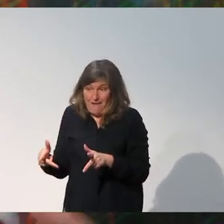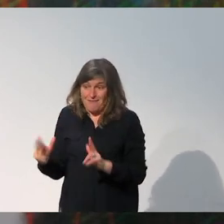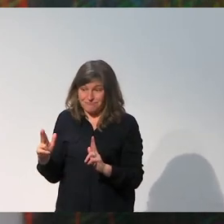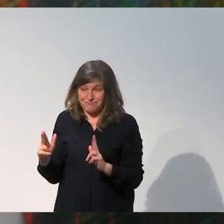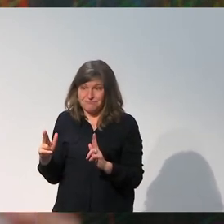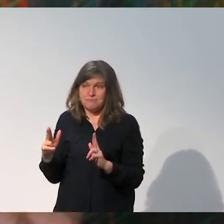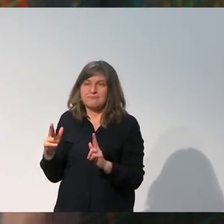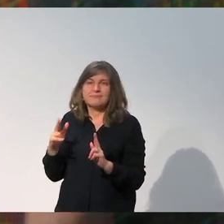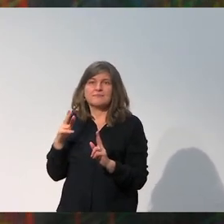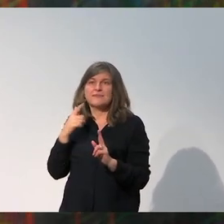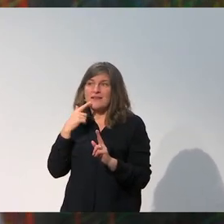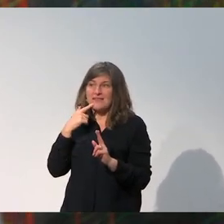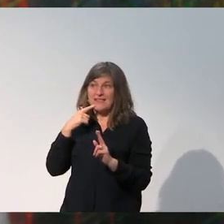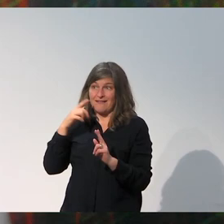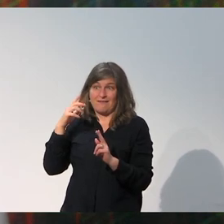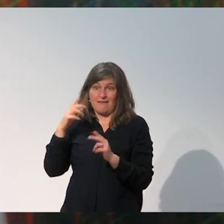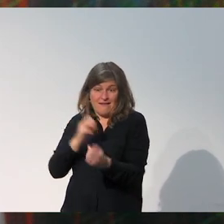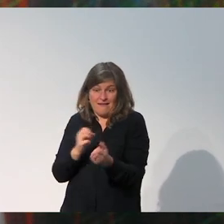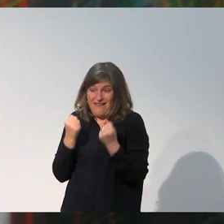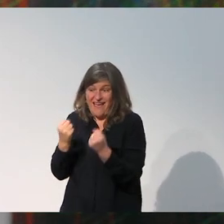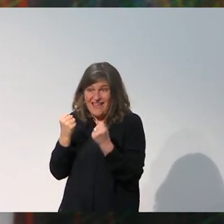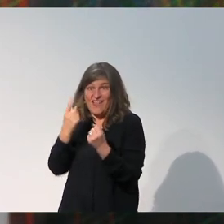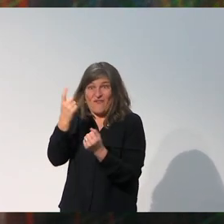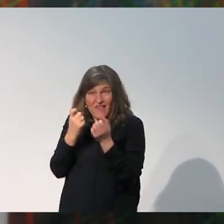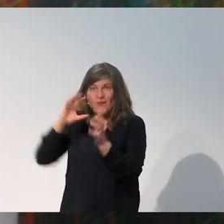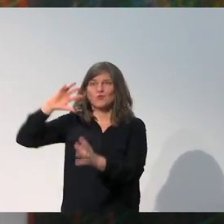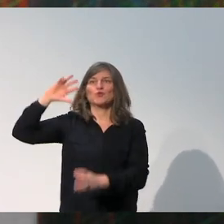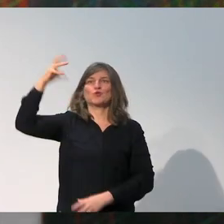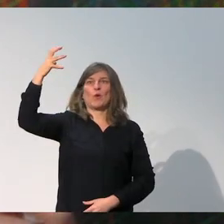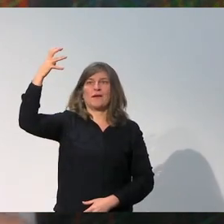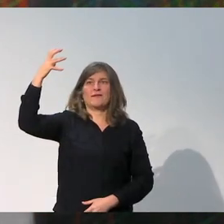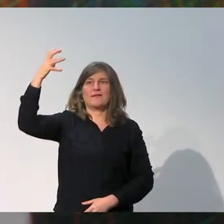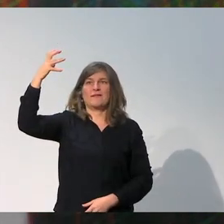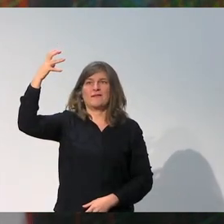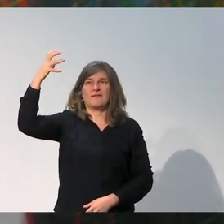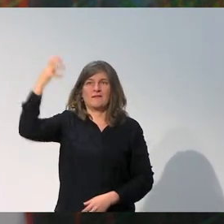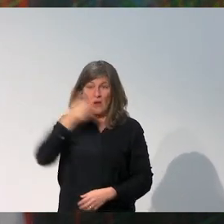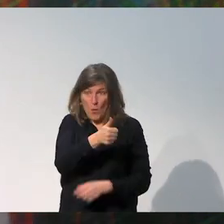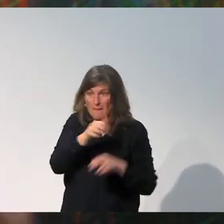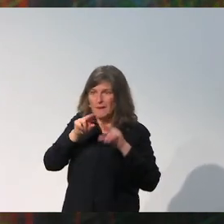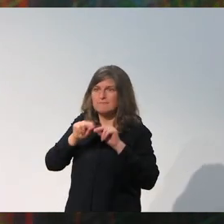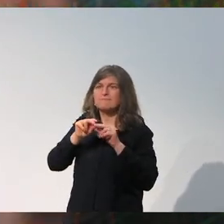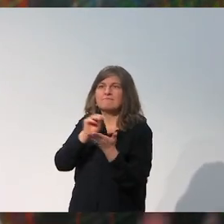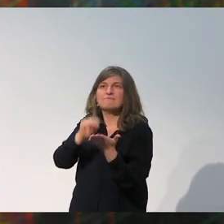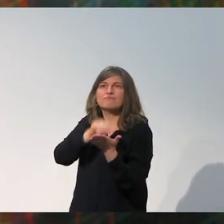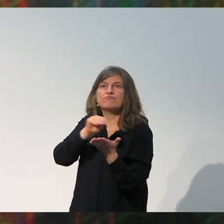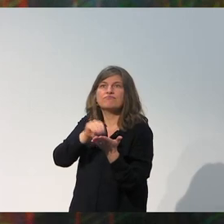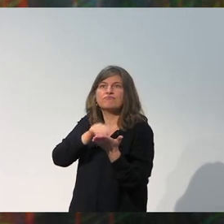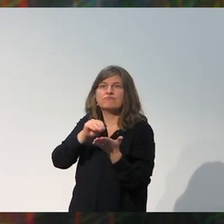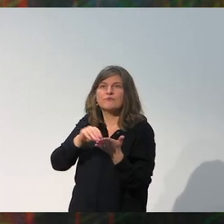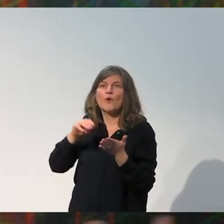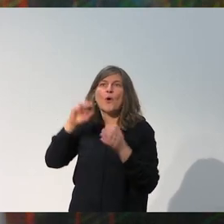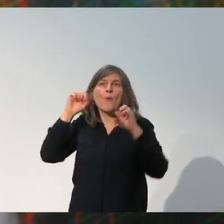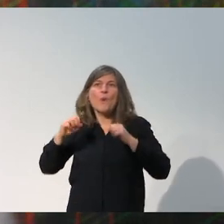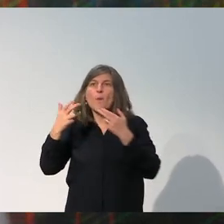l'homme d'avoir une énergie solaire qu'on pourrait inventorier, qu'on pourrait garder dans des greniers,